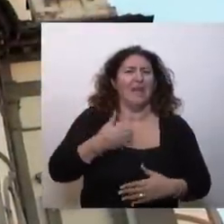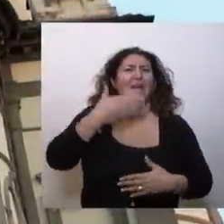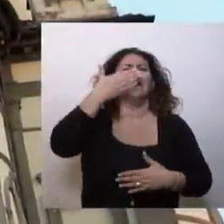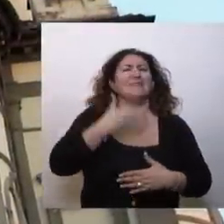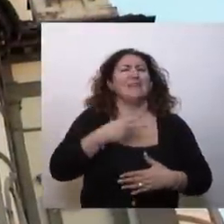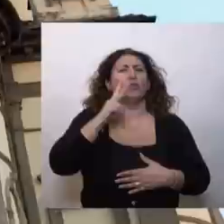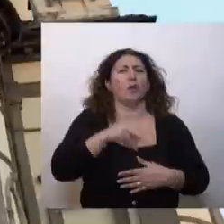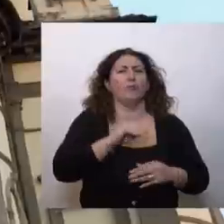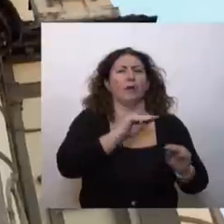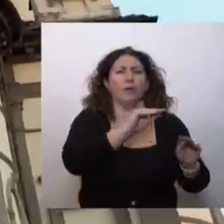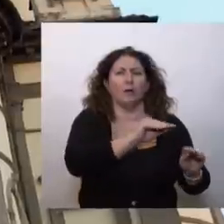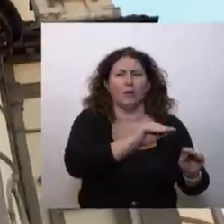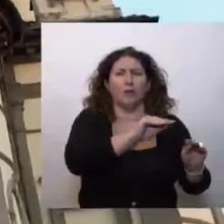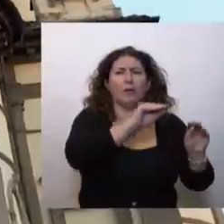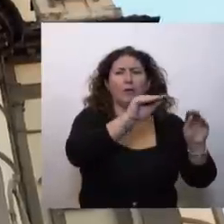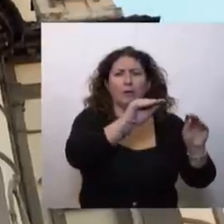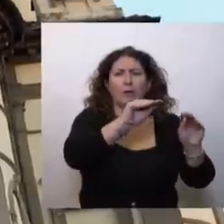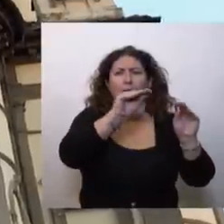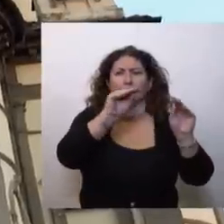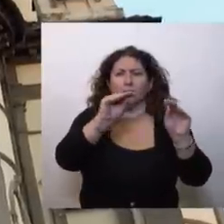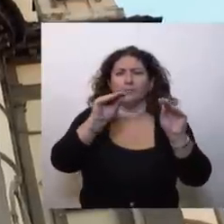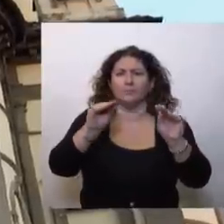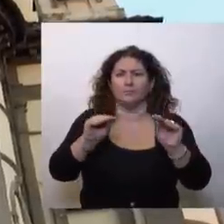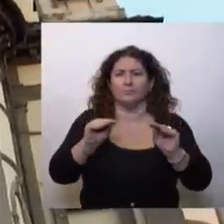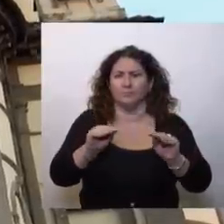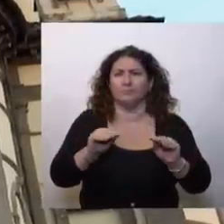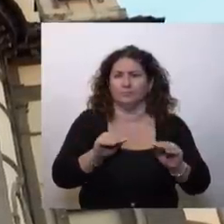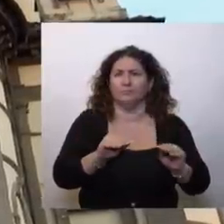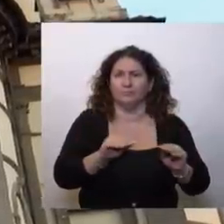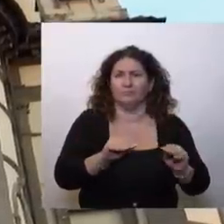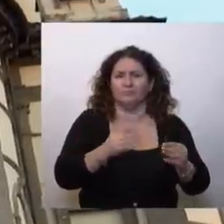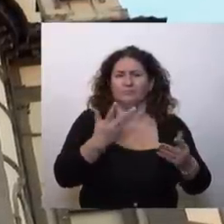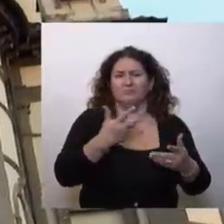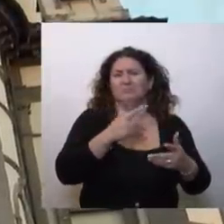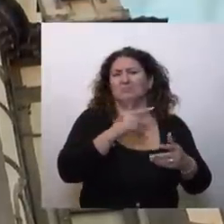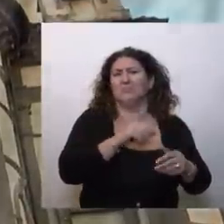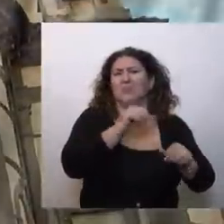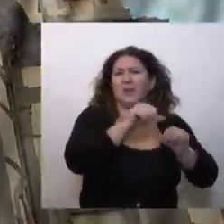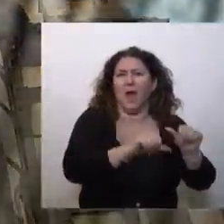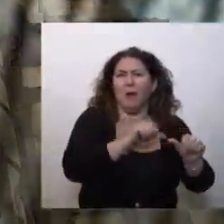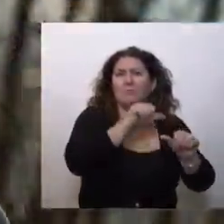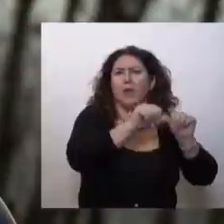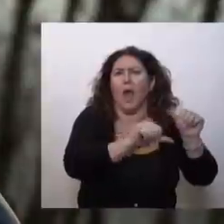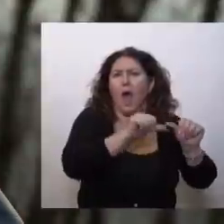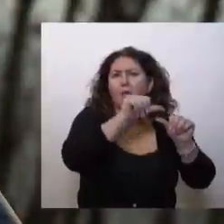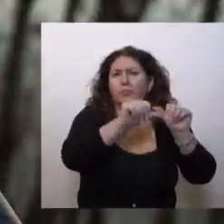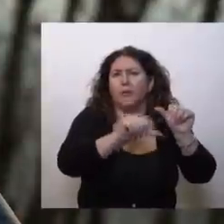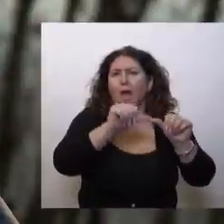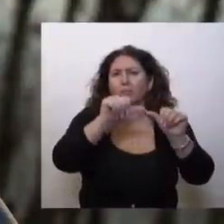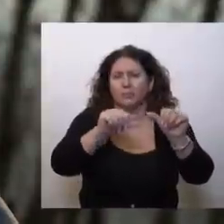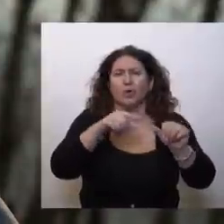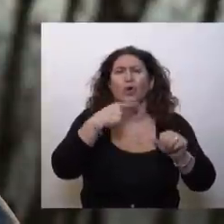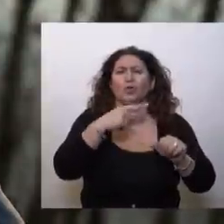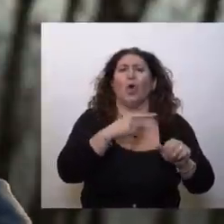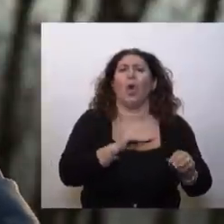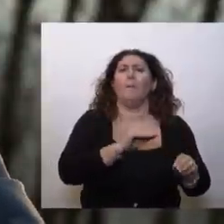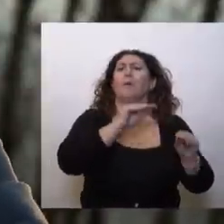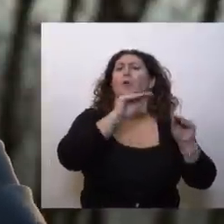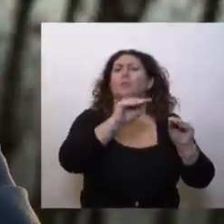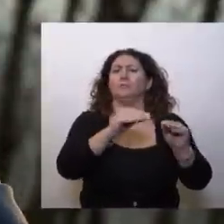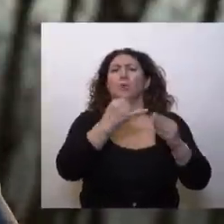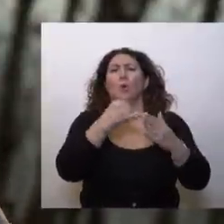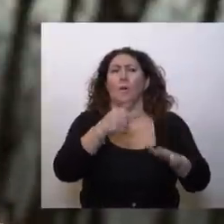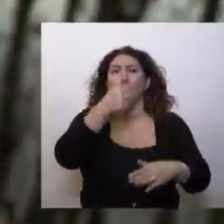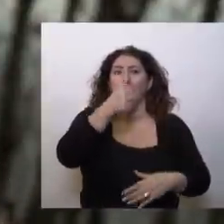giro, al seguito della corte, che era una corte itinerante, poi troverà la sua sistemazione definitiva